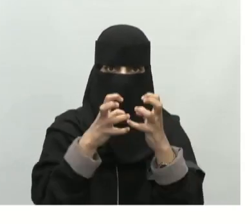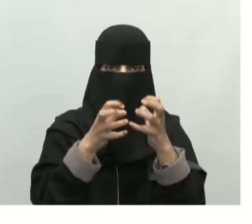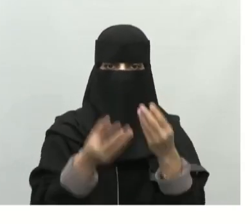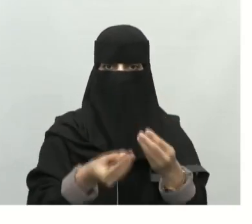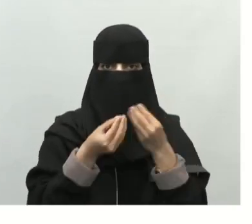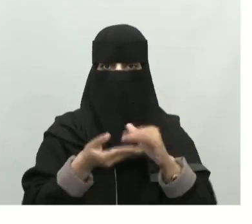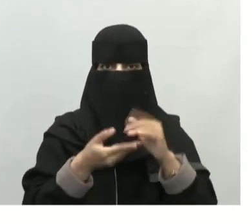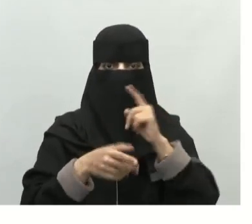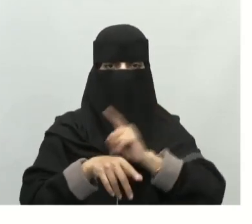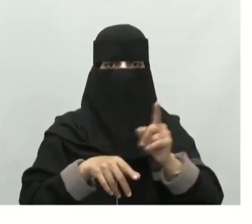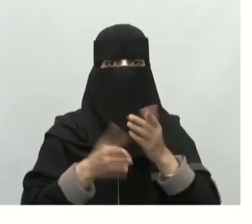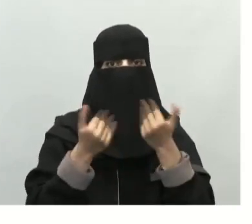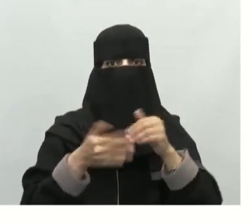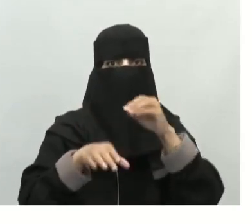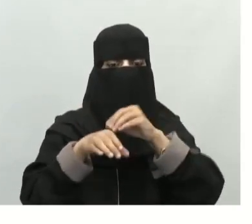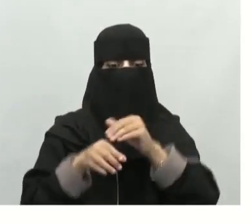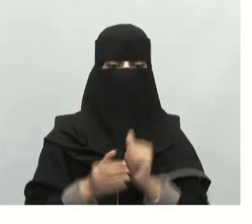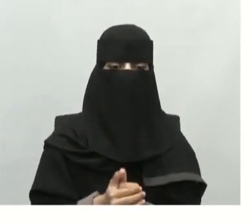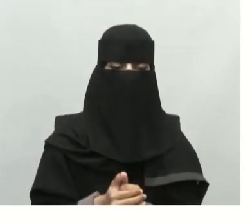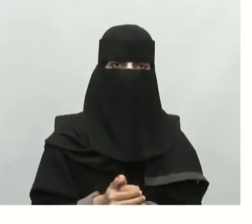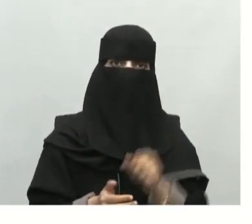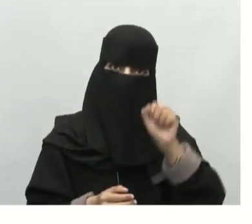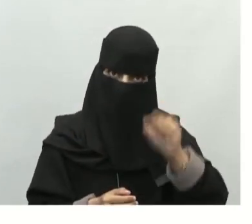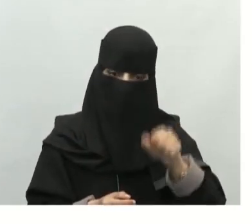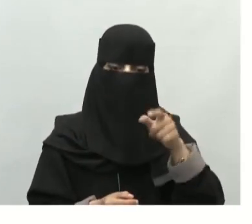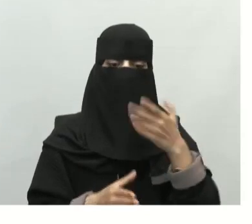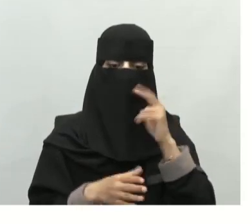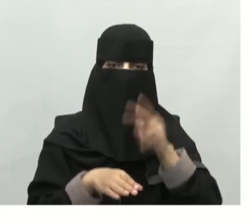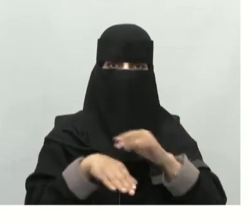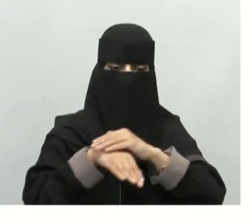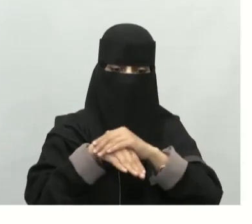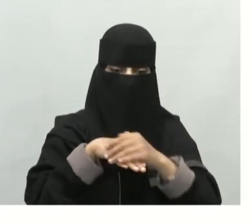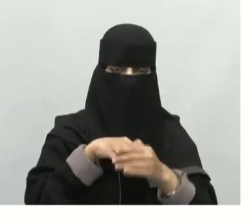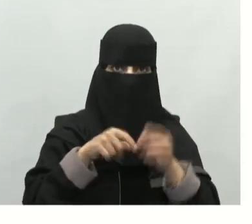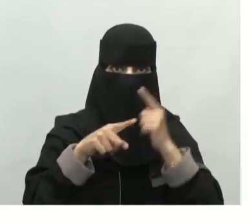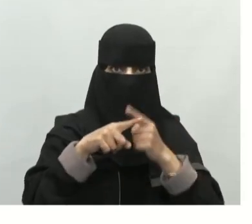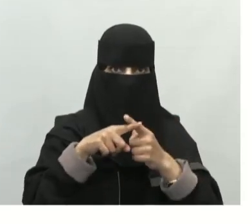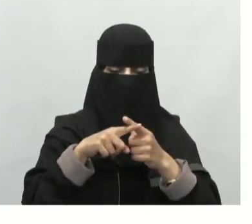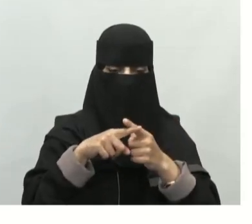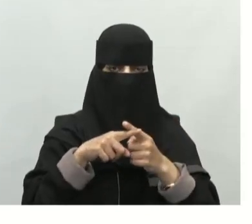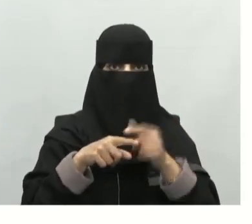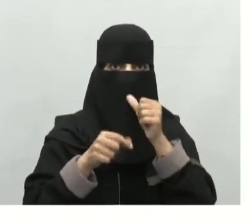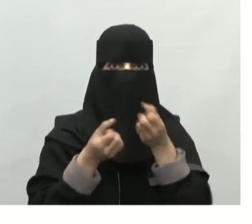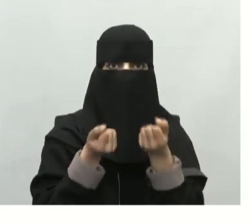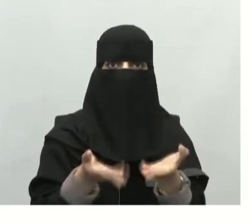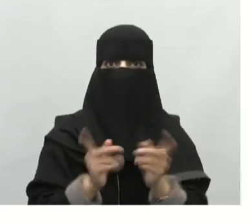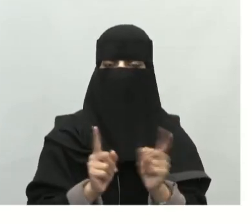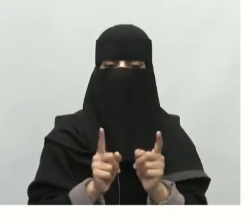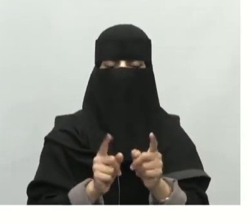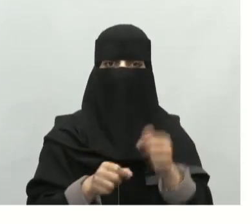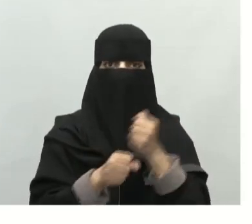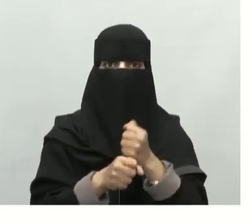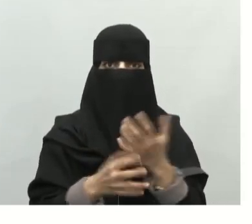لا تحتوي على غدد صحيح وهذا النوع من الجلد يمنع فقدان الماء كما انه